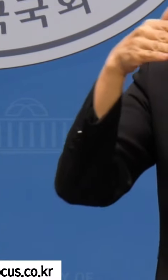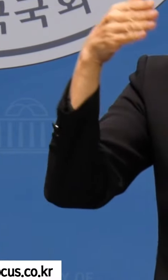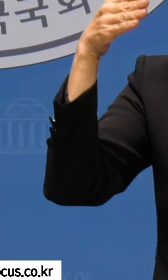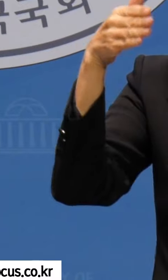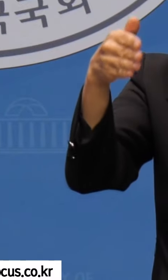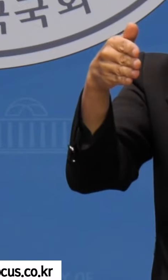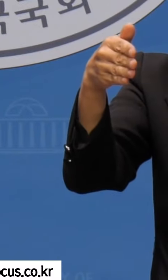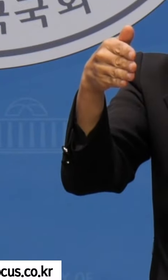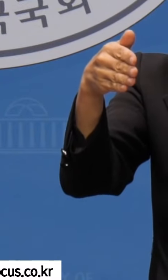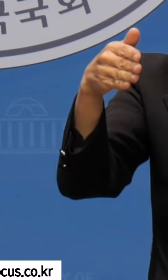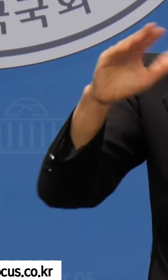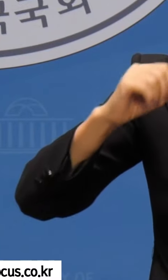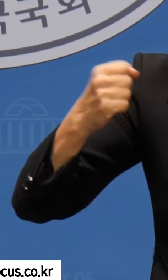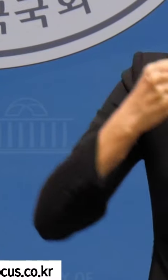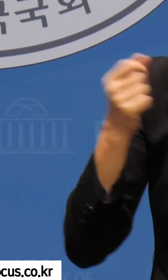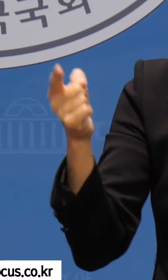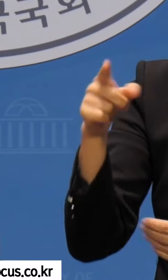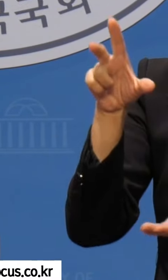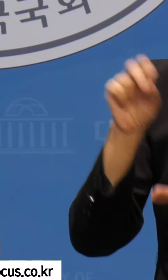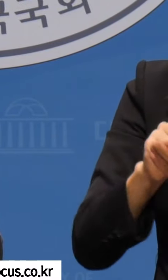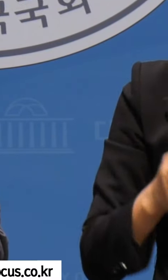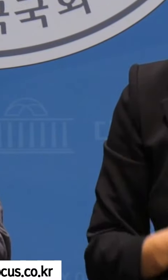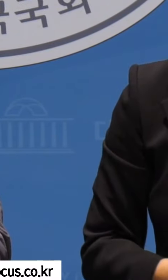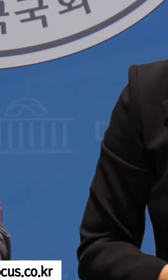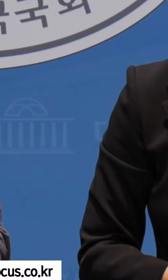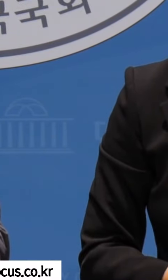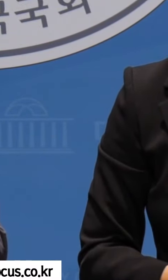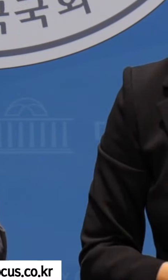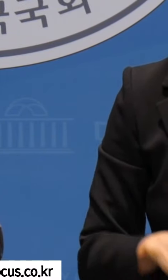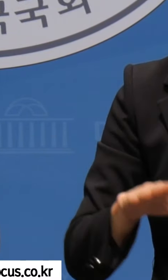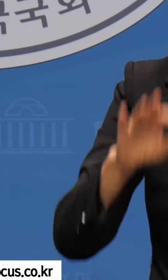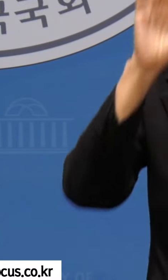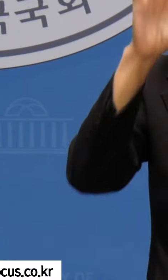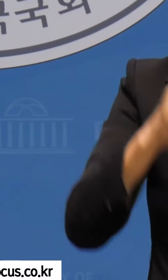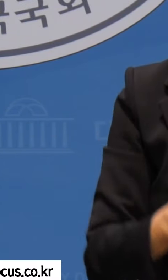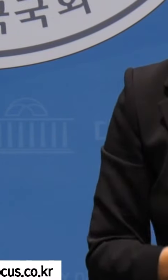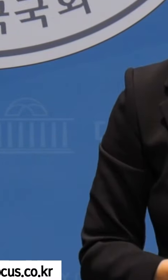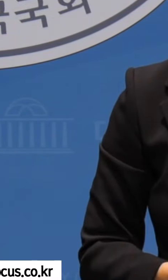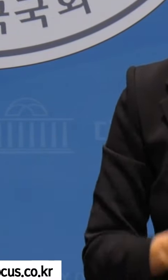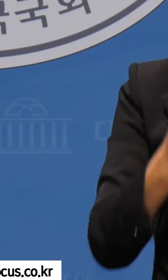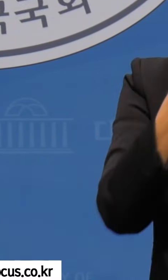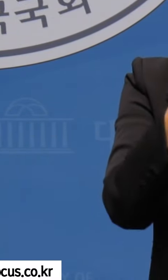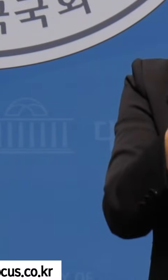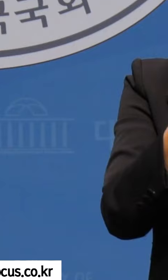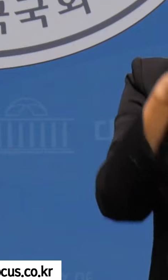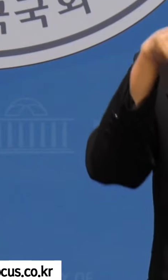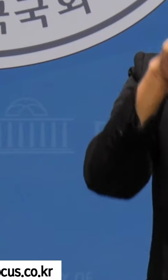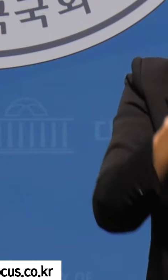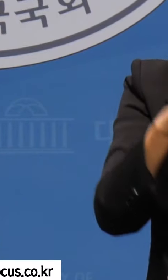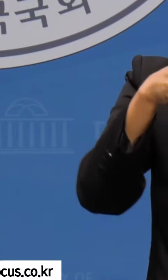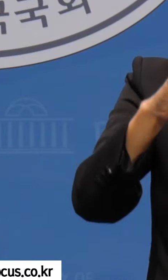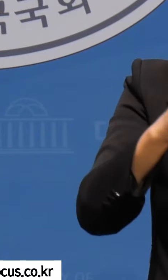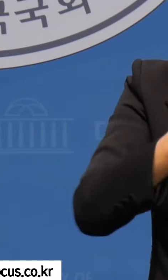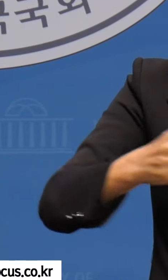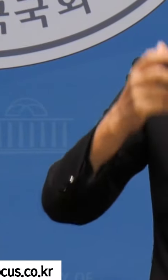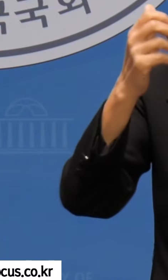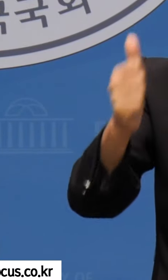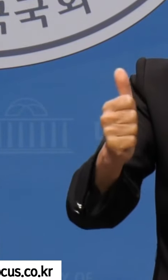정당이 되었습니다 이번에도 보십시오 부산 금정구청장